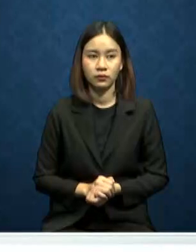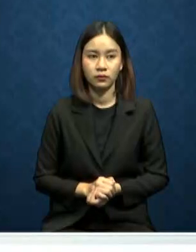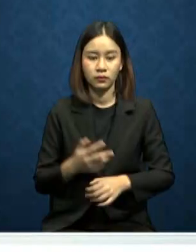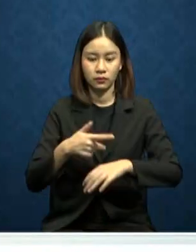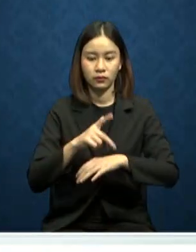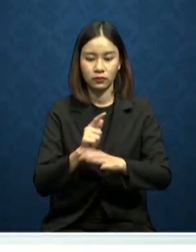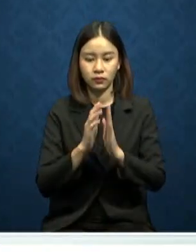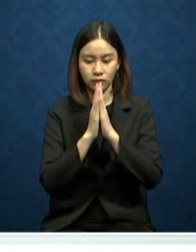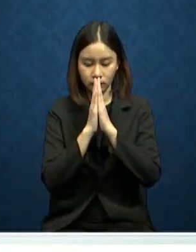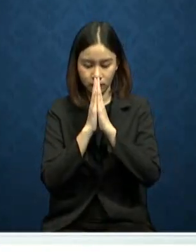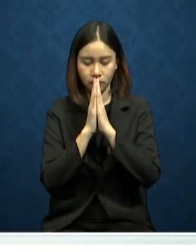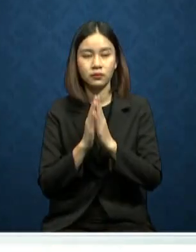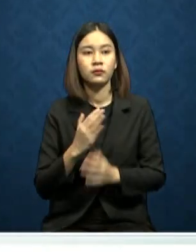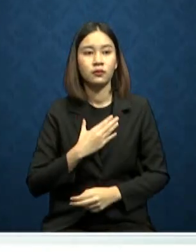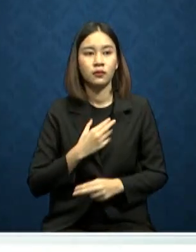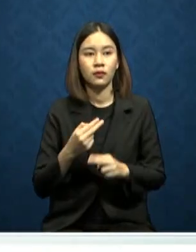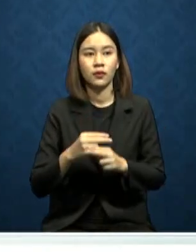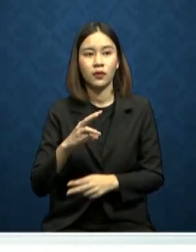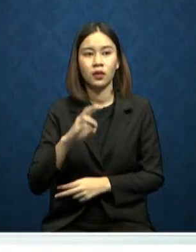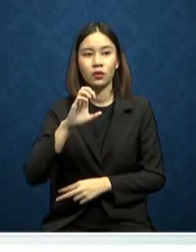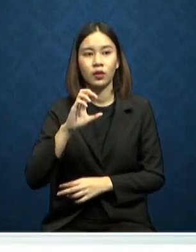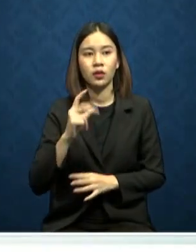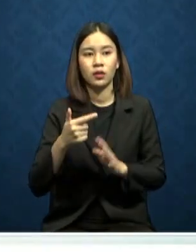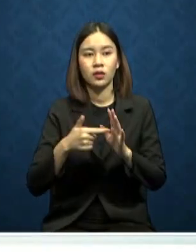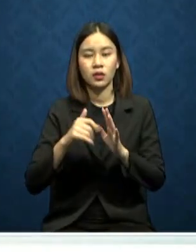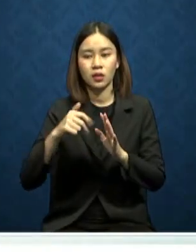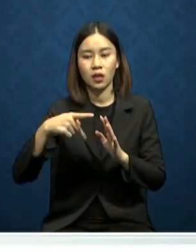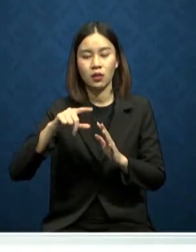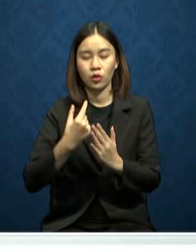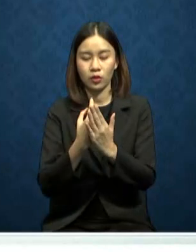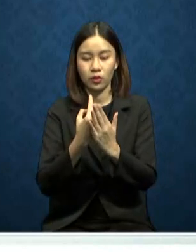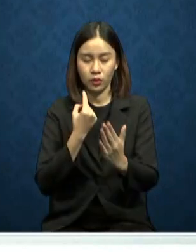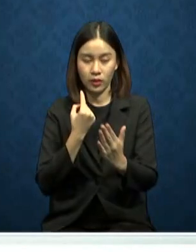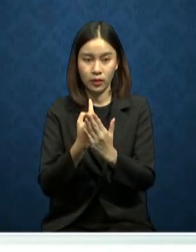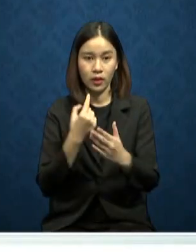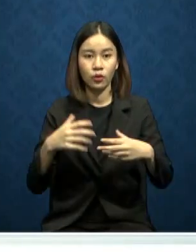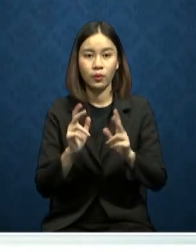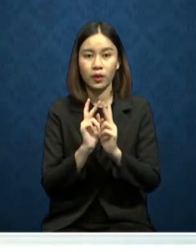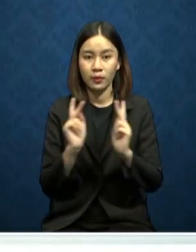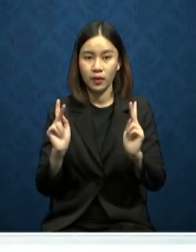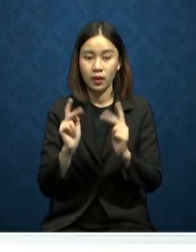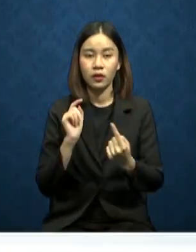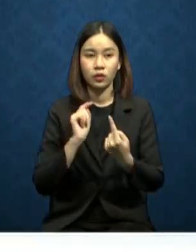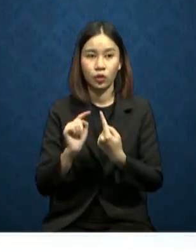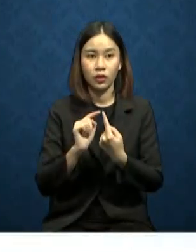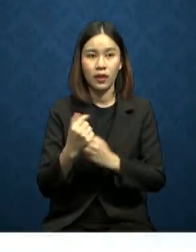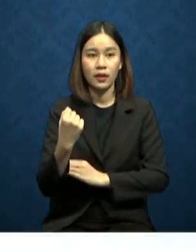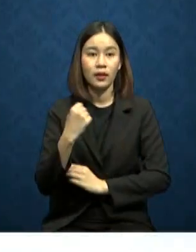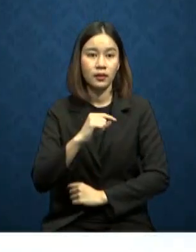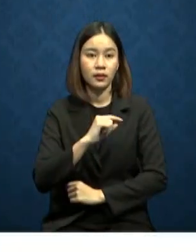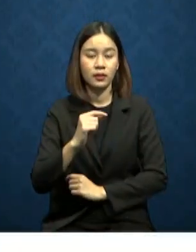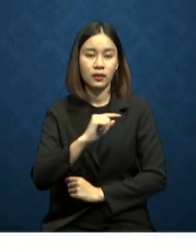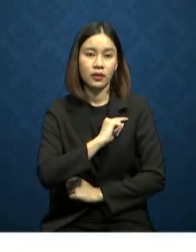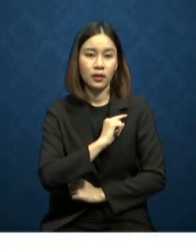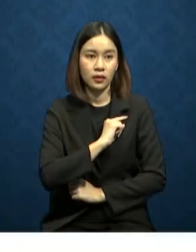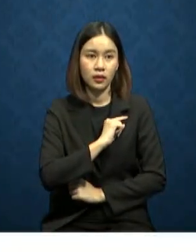กราบเรียนท่านประธานที่เคารพกระผมนายวิชพลฉวีวรรณผู้แทนสำนักงานคณะกรรมการกฤษฎีกากท่านเอสำหรับตัวขอบเขต